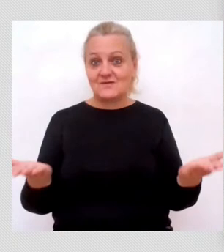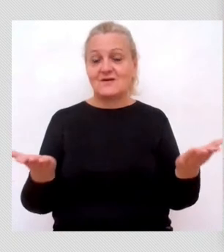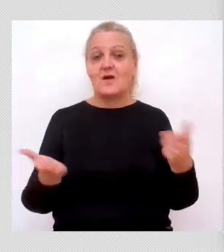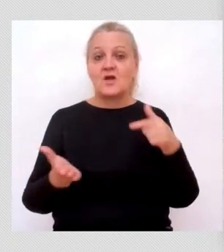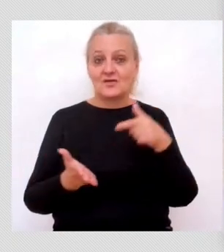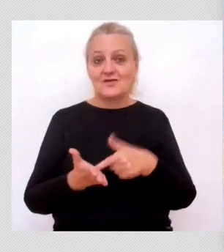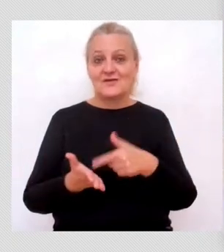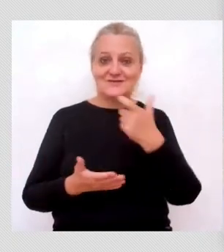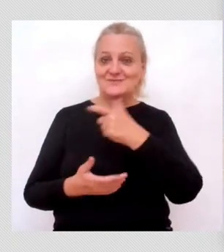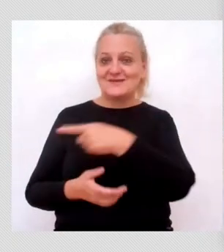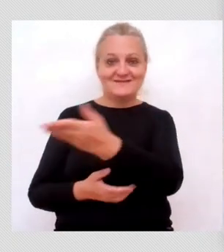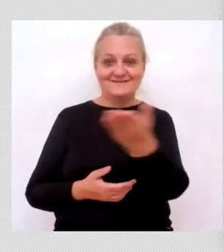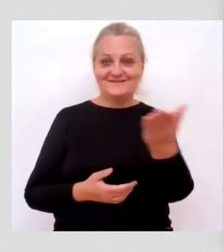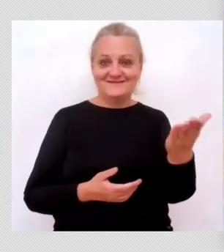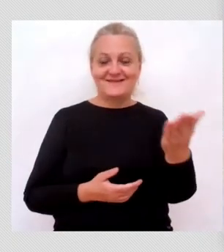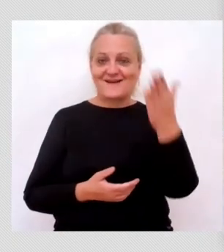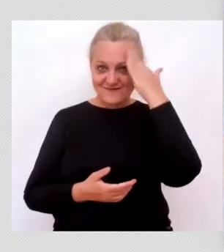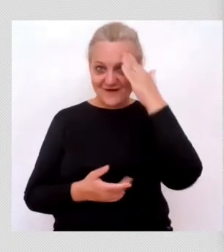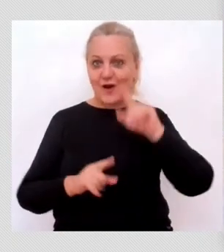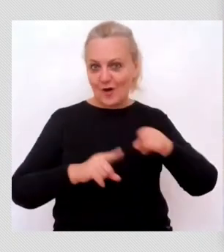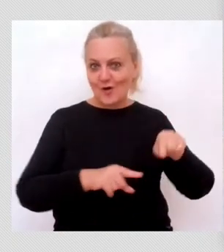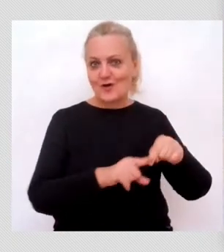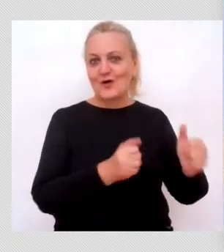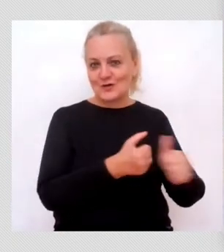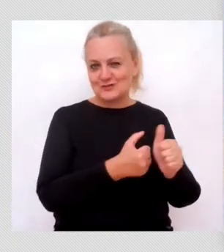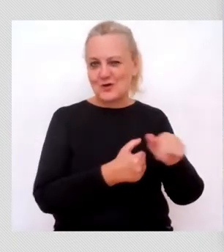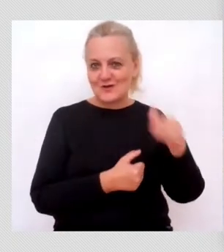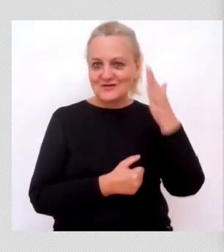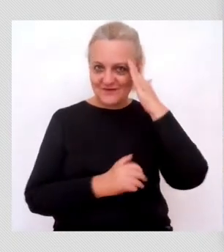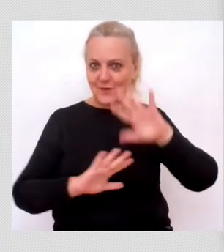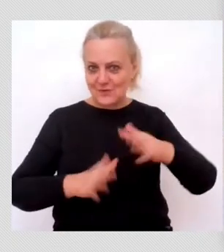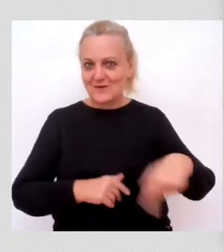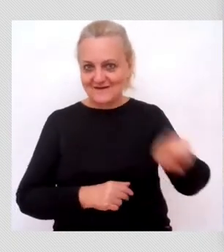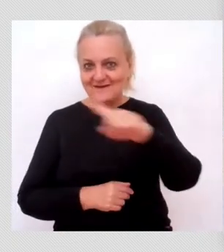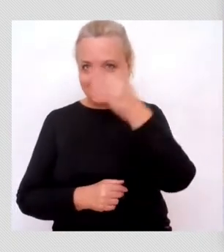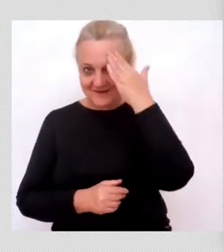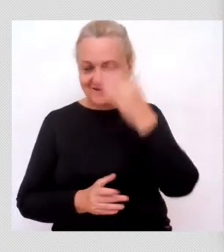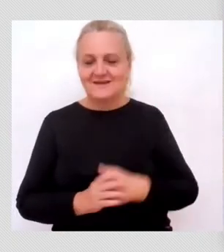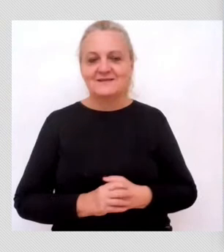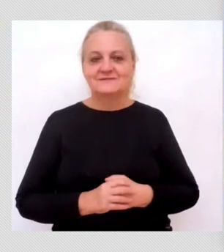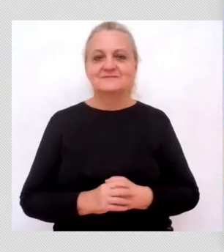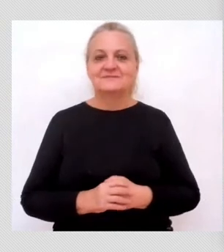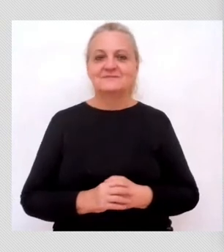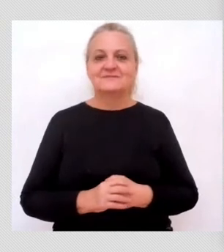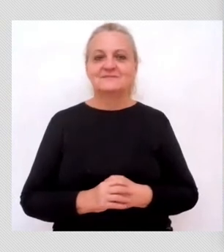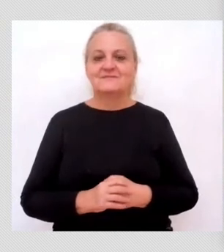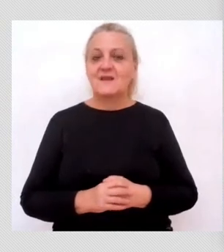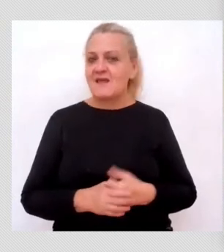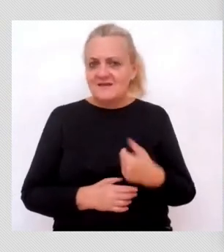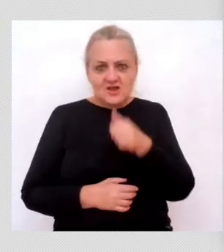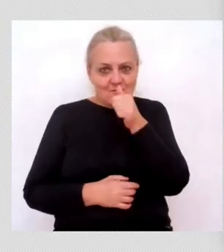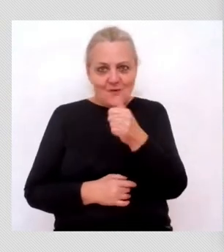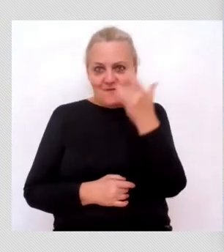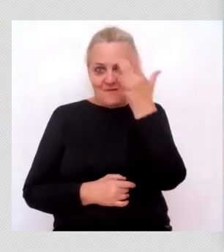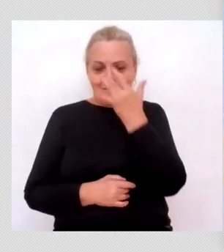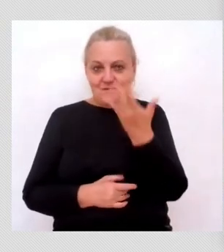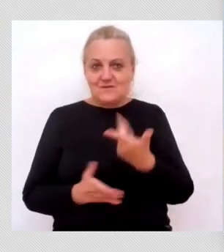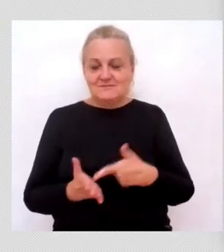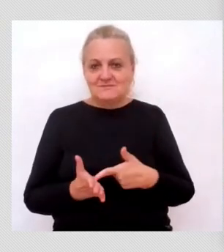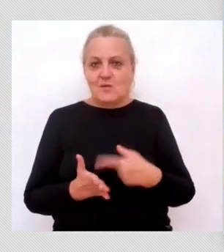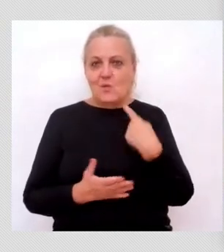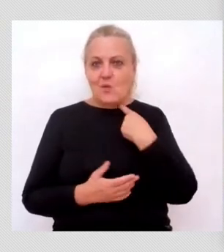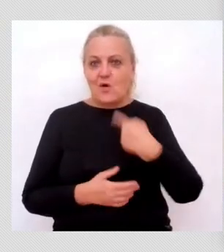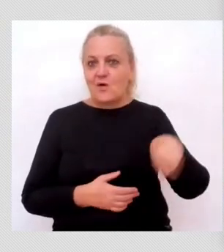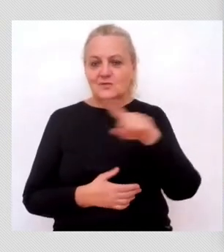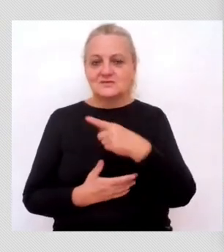śmiech, wiedzą, o którą organizację mi chodzi, no nie wyobrażam sobie głosu, który brzmi,